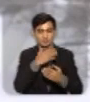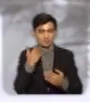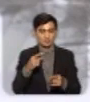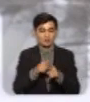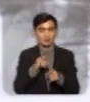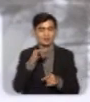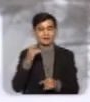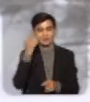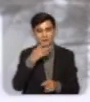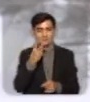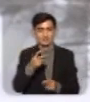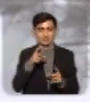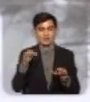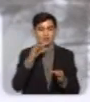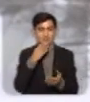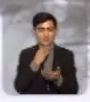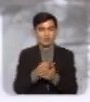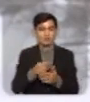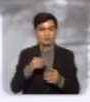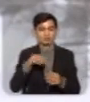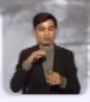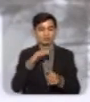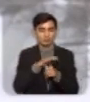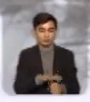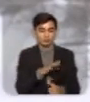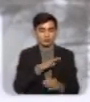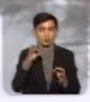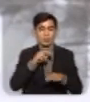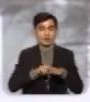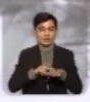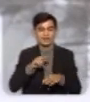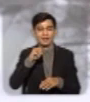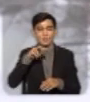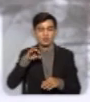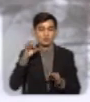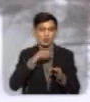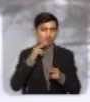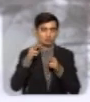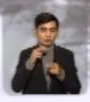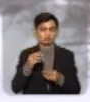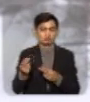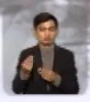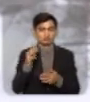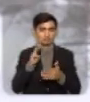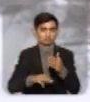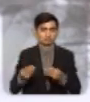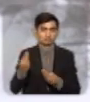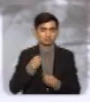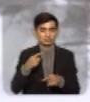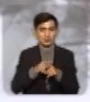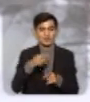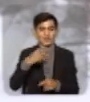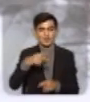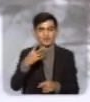Енді Нигерия елінің азаматтары құқықтары тапталған үшін полиция департаментінен моральдық шығын талап етеміз деп отыр. Негізсіз отырған